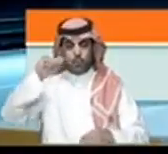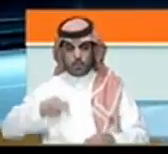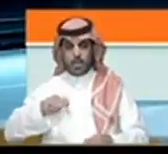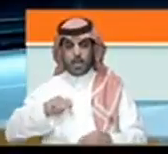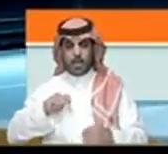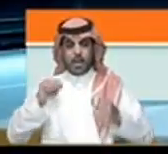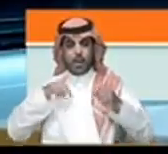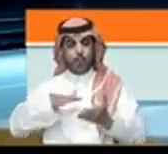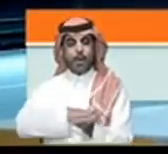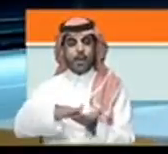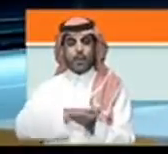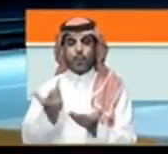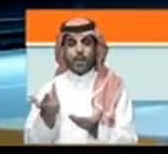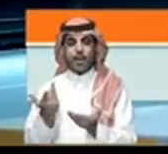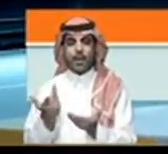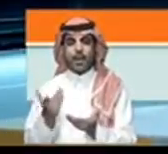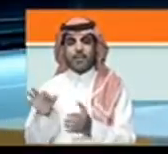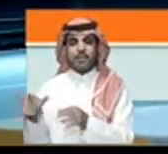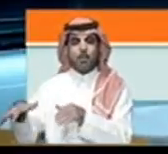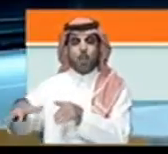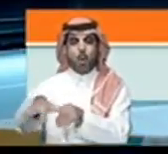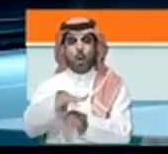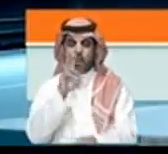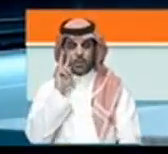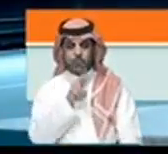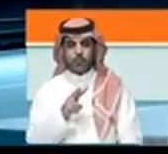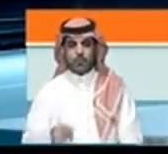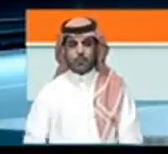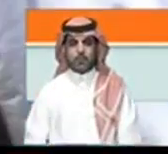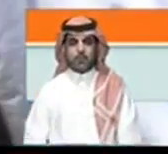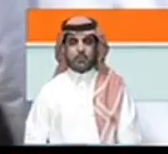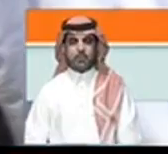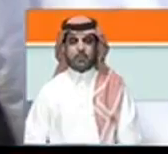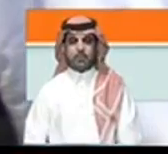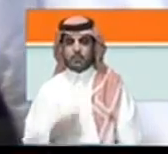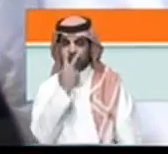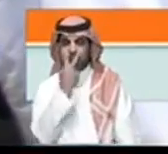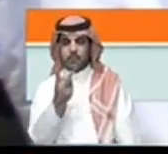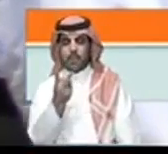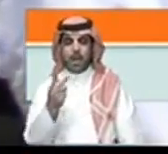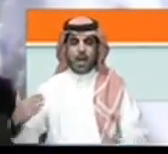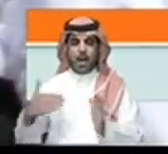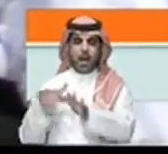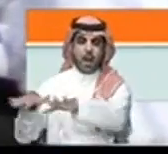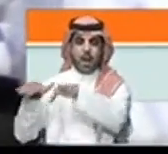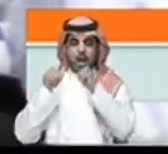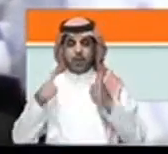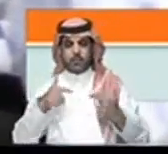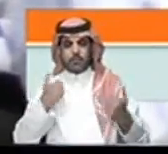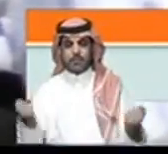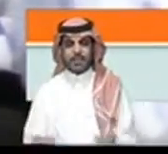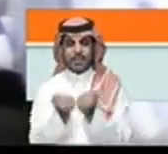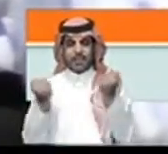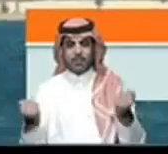في شبه جزيره القرم المزيد في التقرير التالي اختتم الجيش الروسي يوم السبت